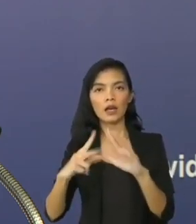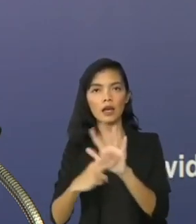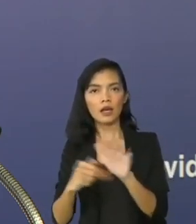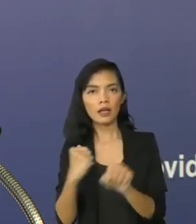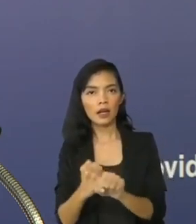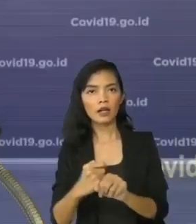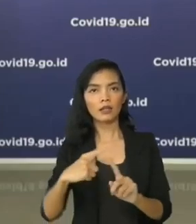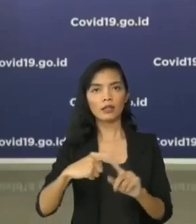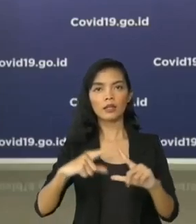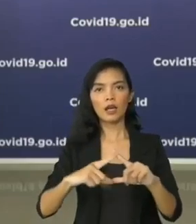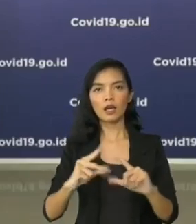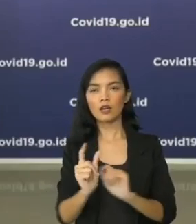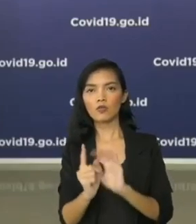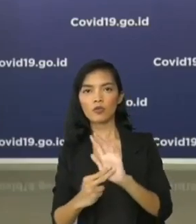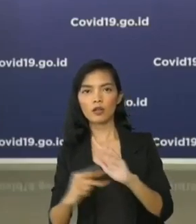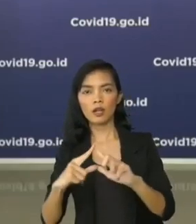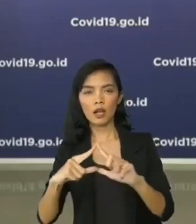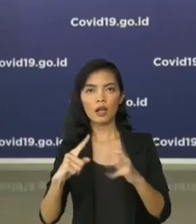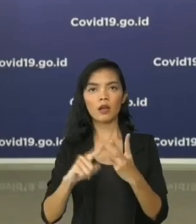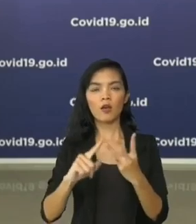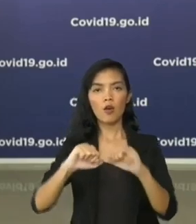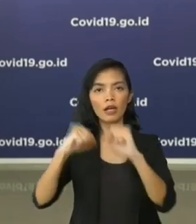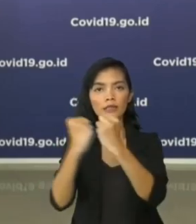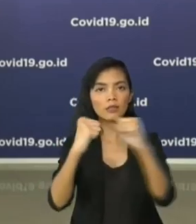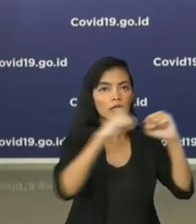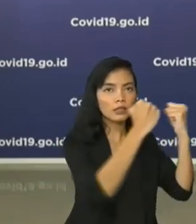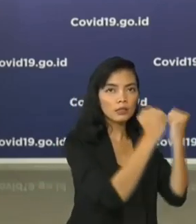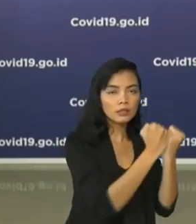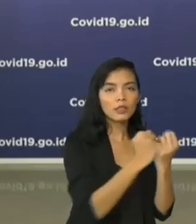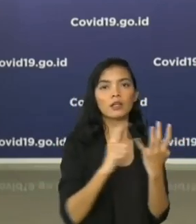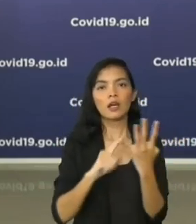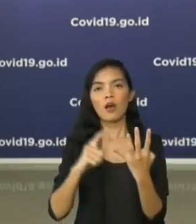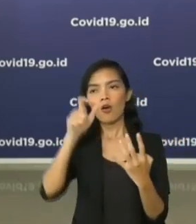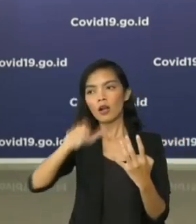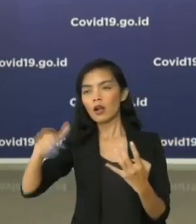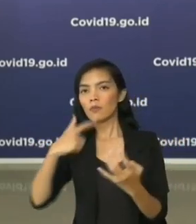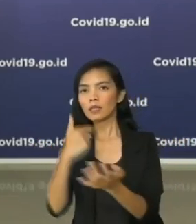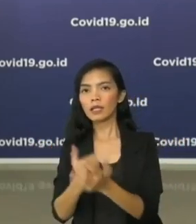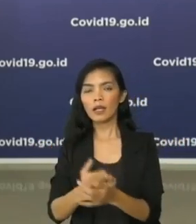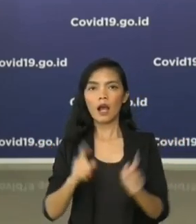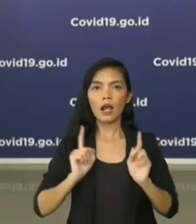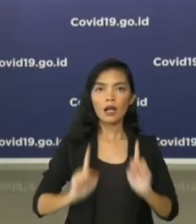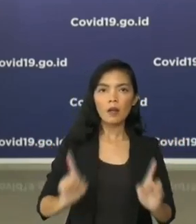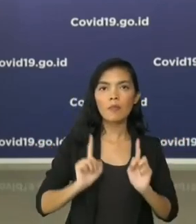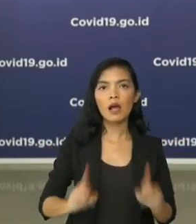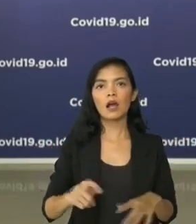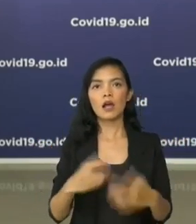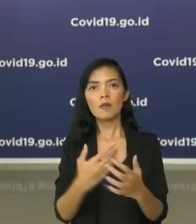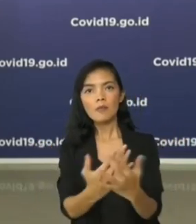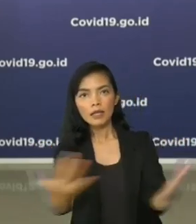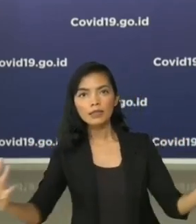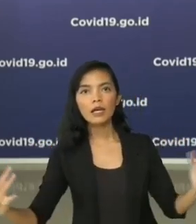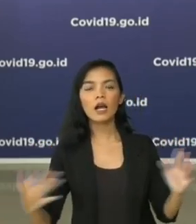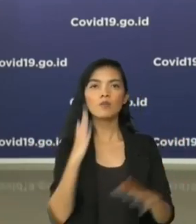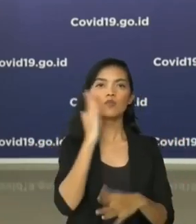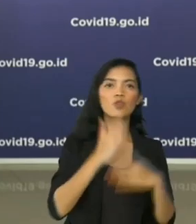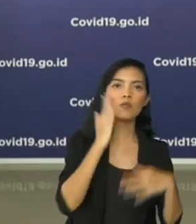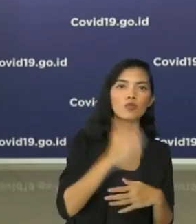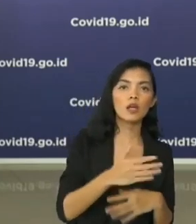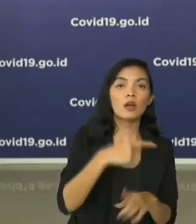organisasi seperti relawan tokoh-tokoh agama tokoh masyarakat dan tokoh pemuda termasuk juga para